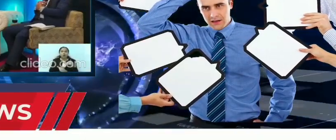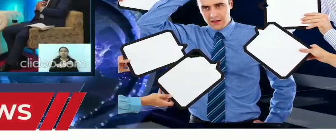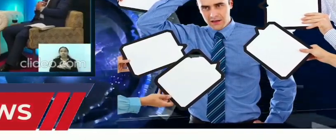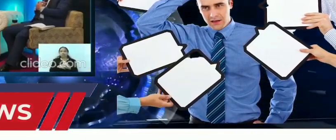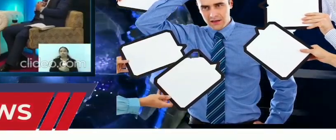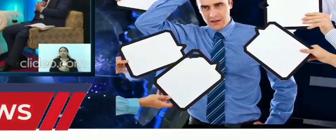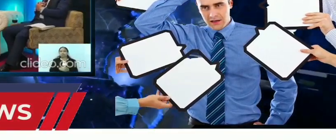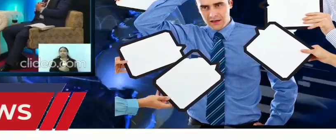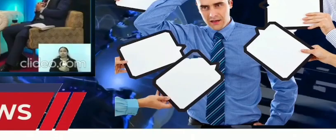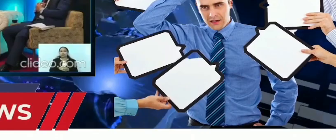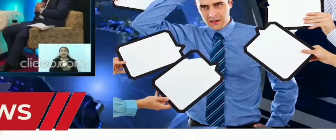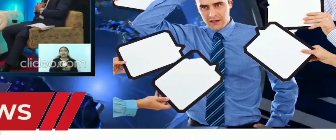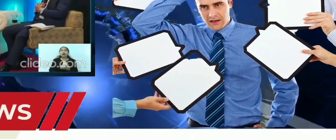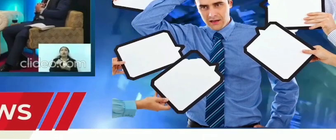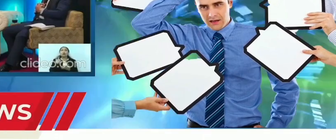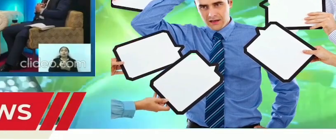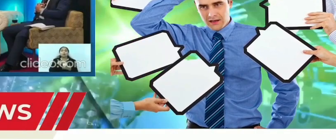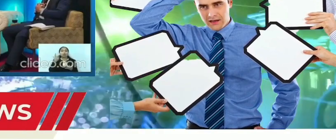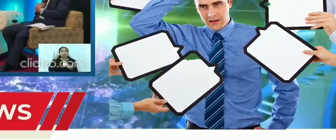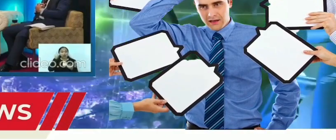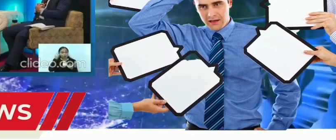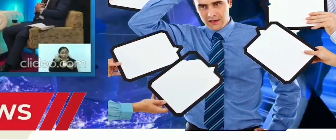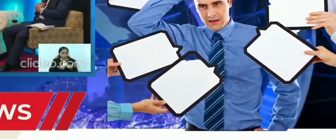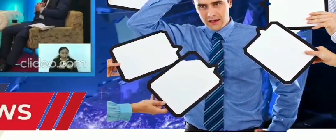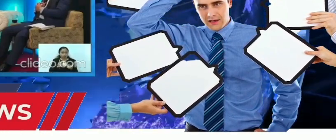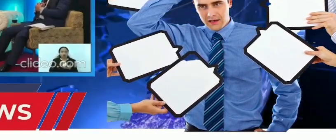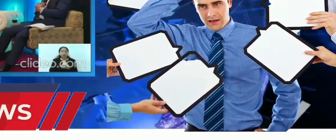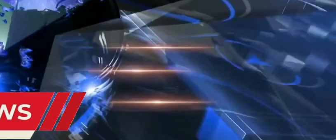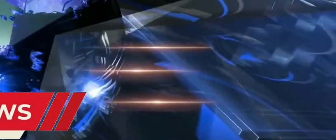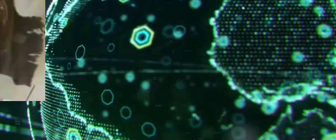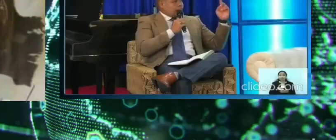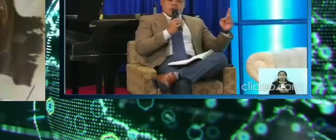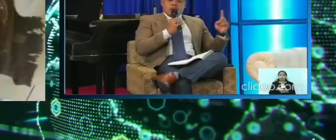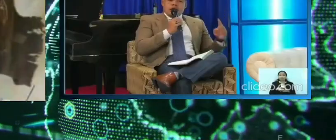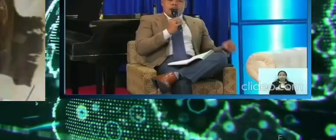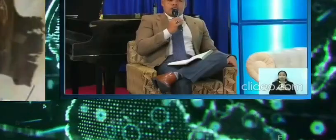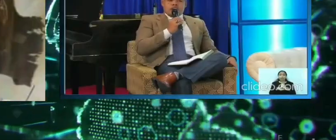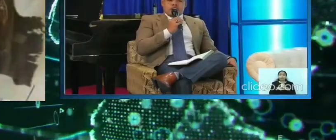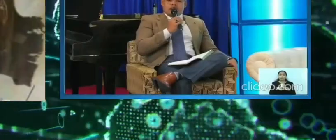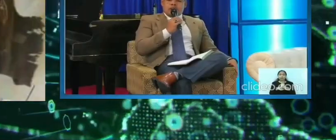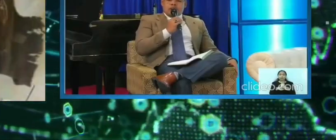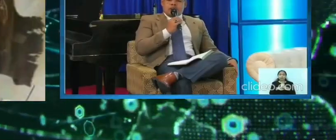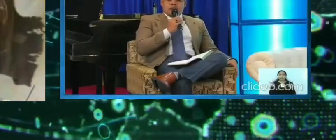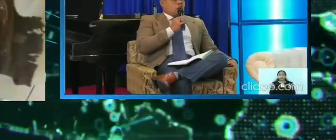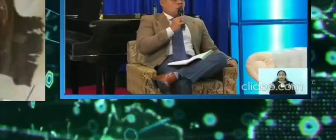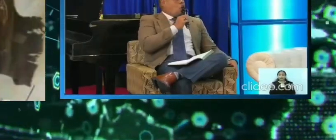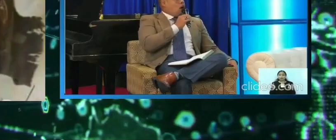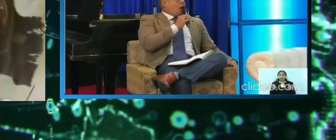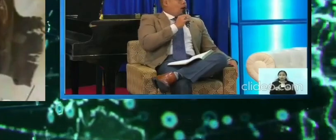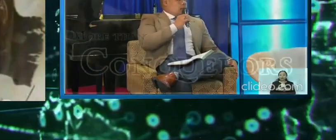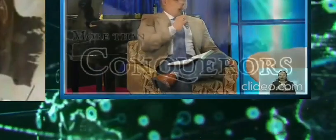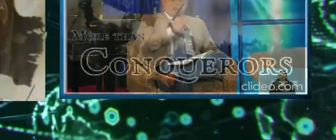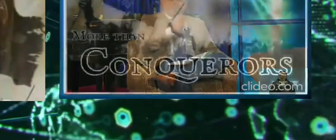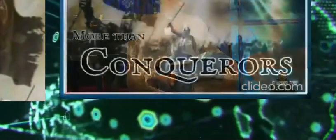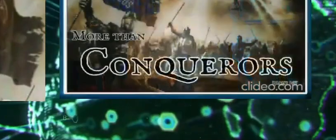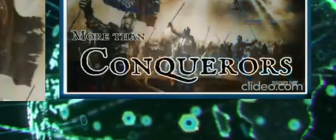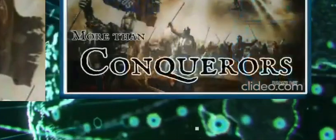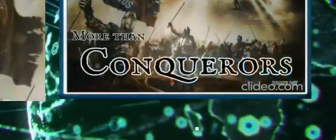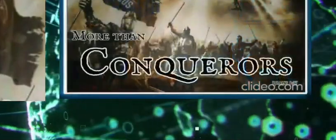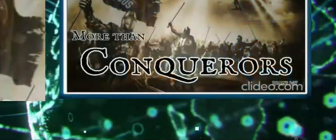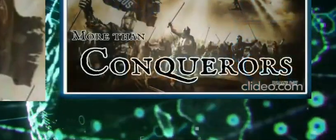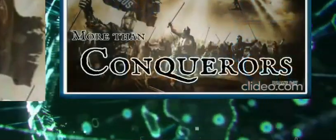yung ginugol ninyo. Yeah. At yun yung kinukuha ninyo. Tama. Na nandiyan dyan sa team natin, yung flag